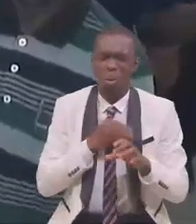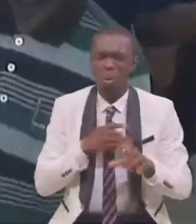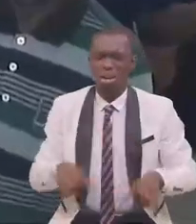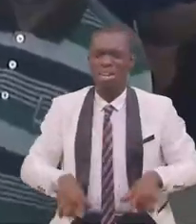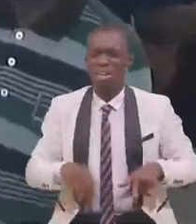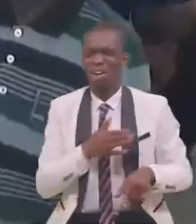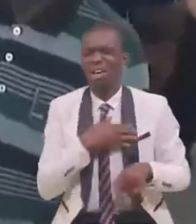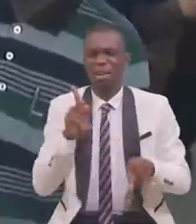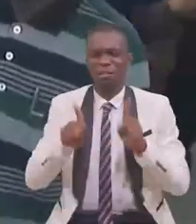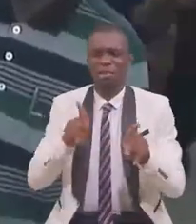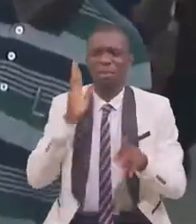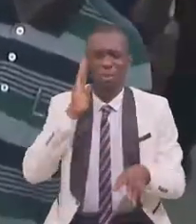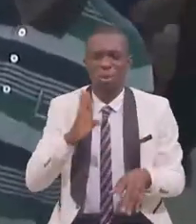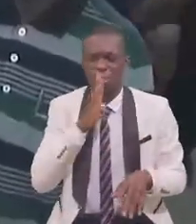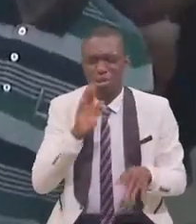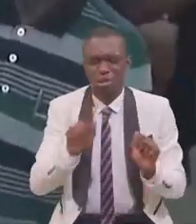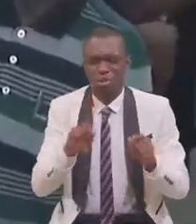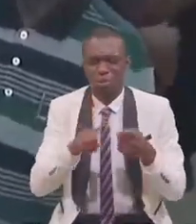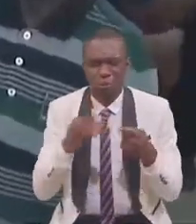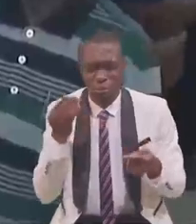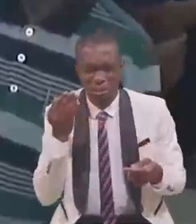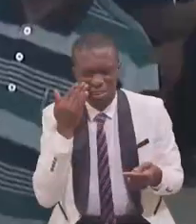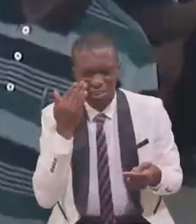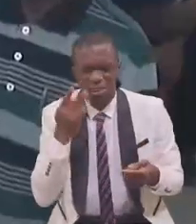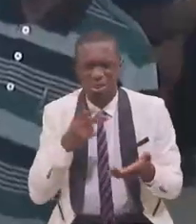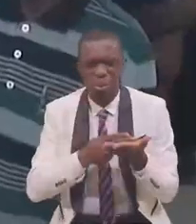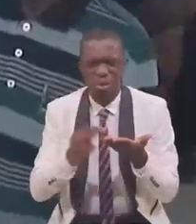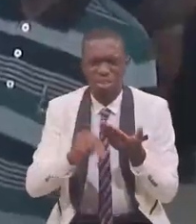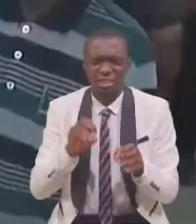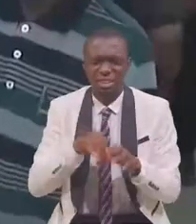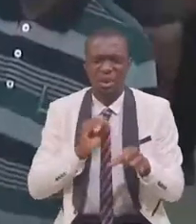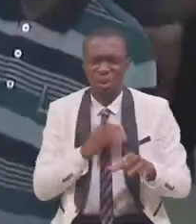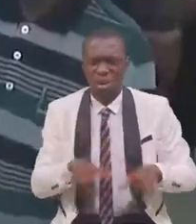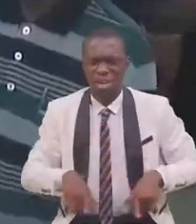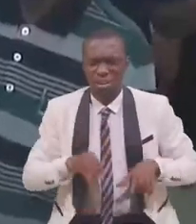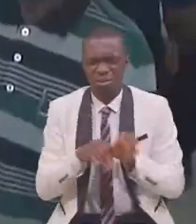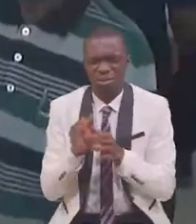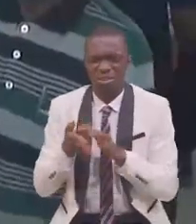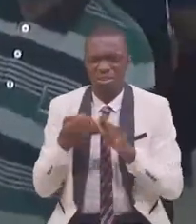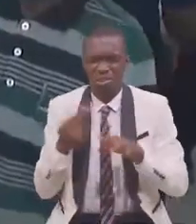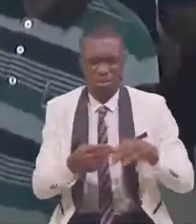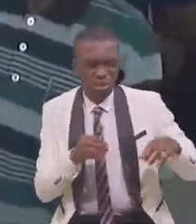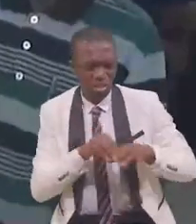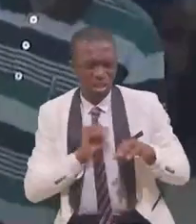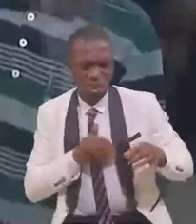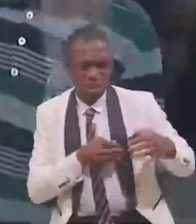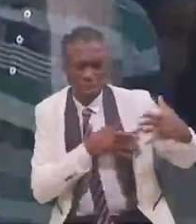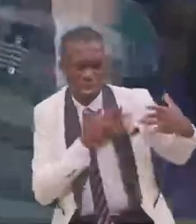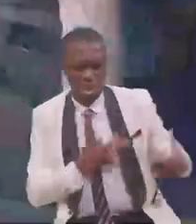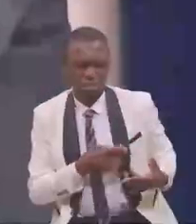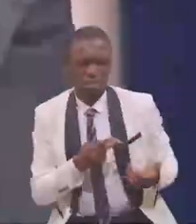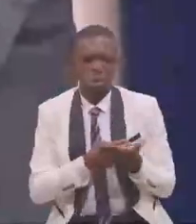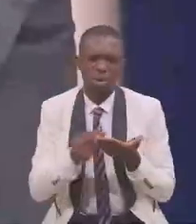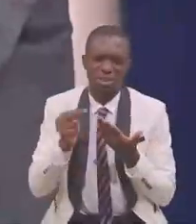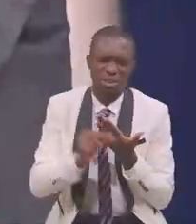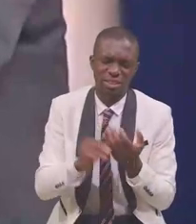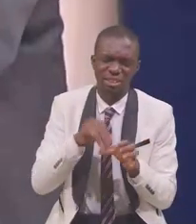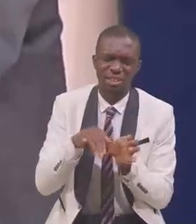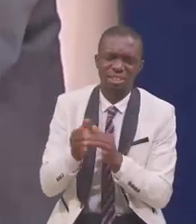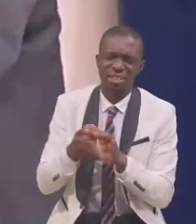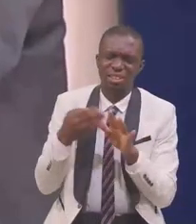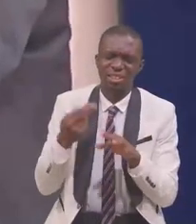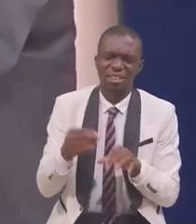connue de tout le monde au nom de Jésus. Dans notre cœur, la sainteté. Dans notre esprit, la sainteté. Dans